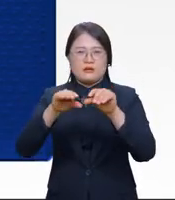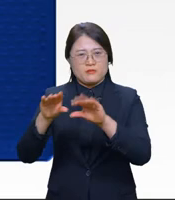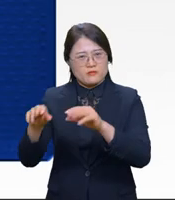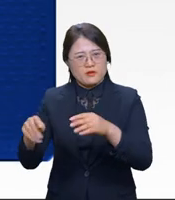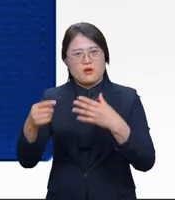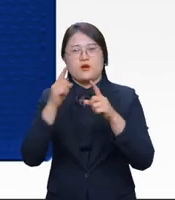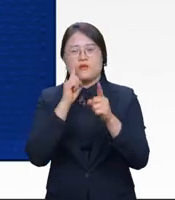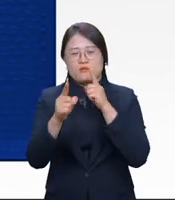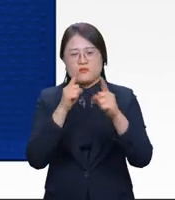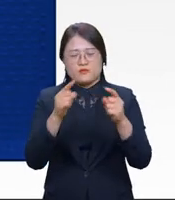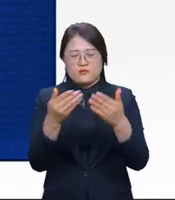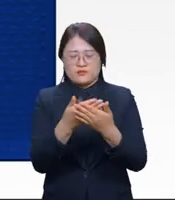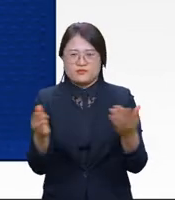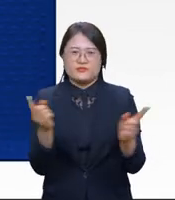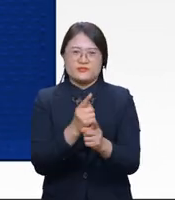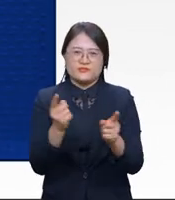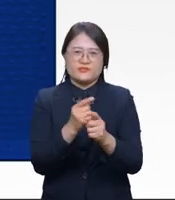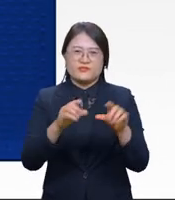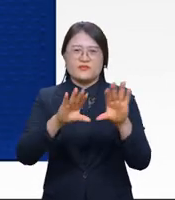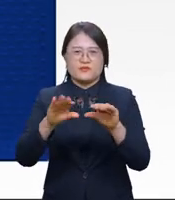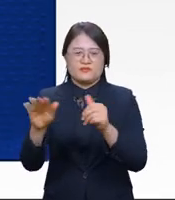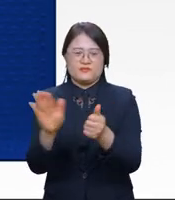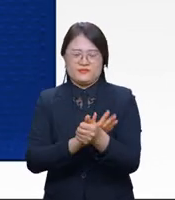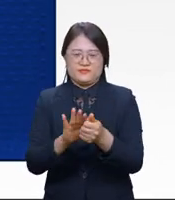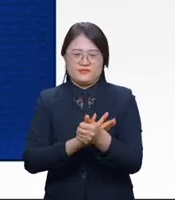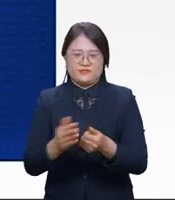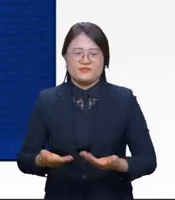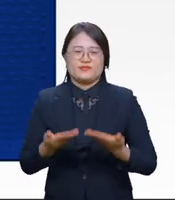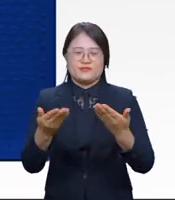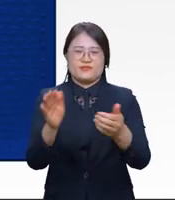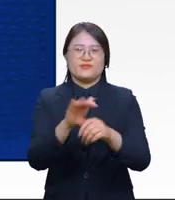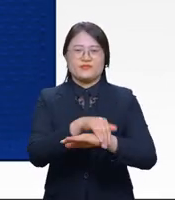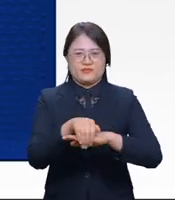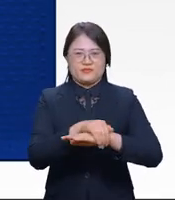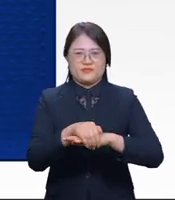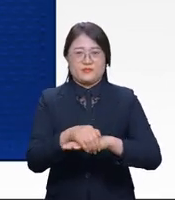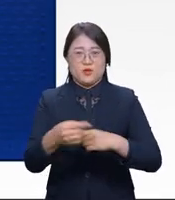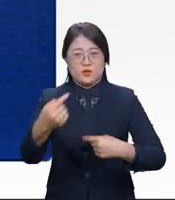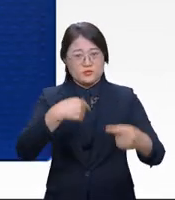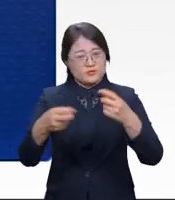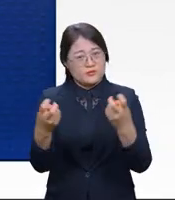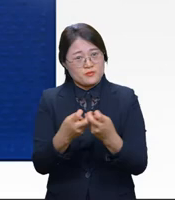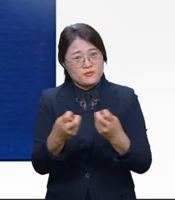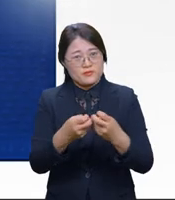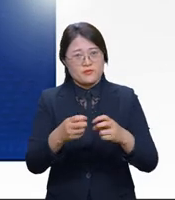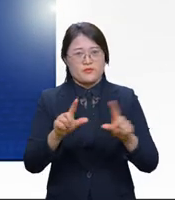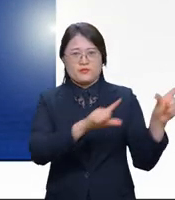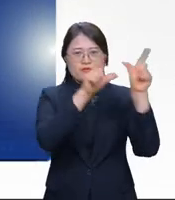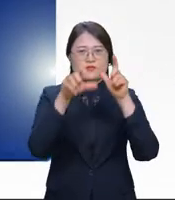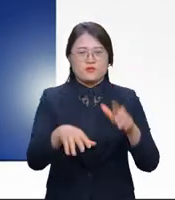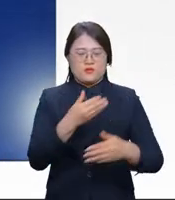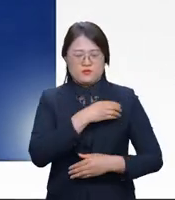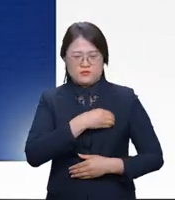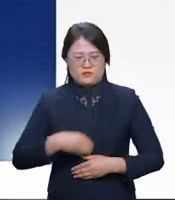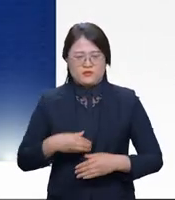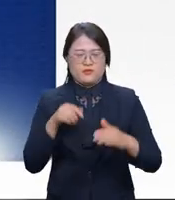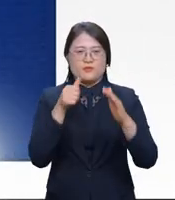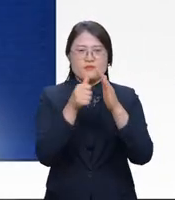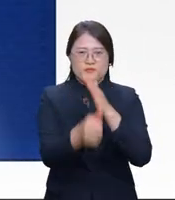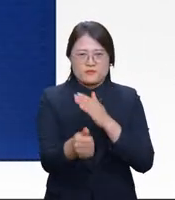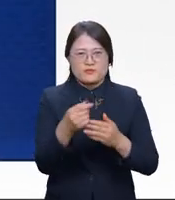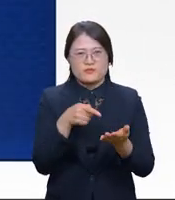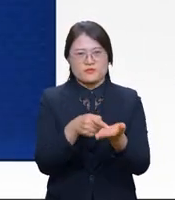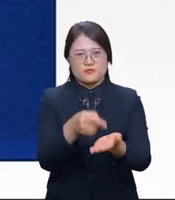언어, 미술치료 및 안마 서비스 등을 제공할 예정입니다. 신청 방법은 주소지 동주민센터를